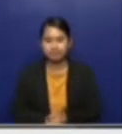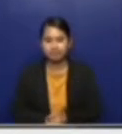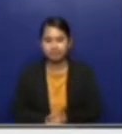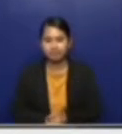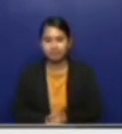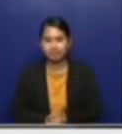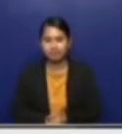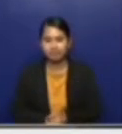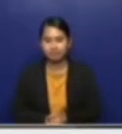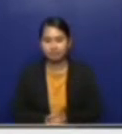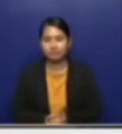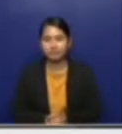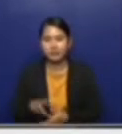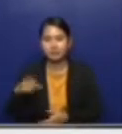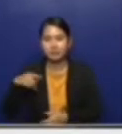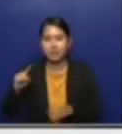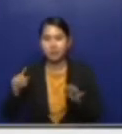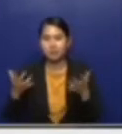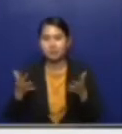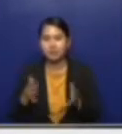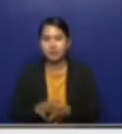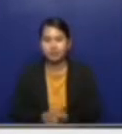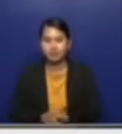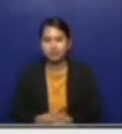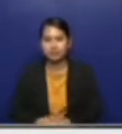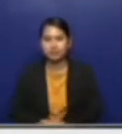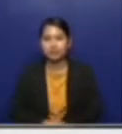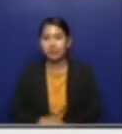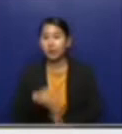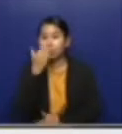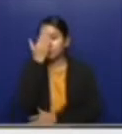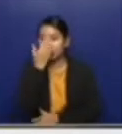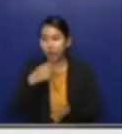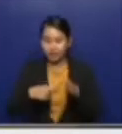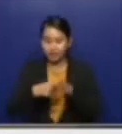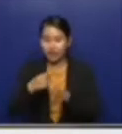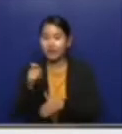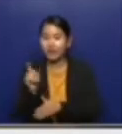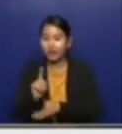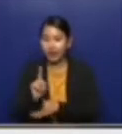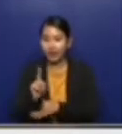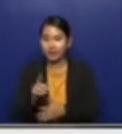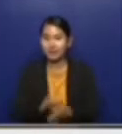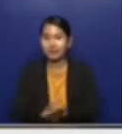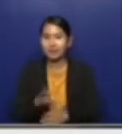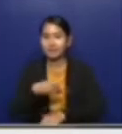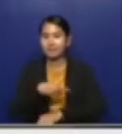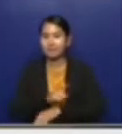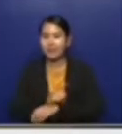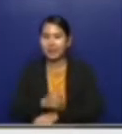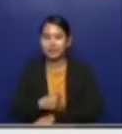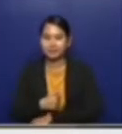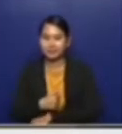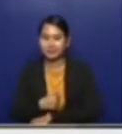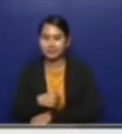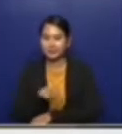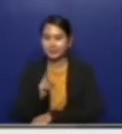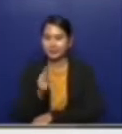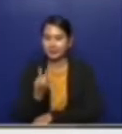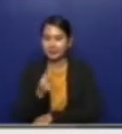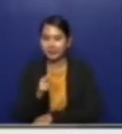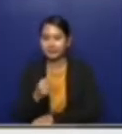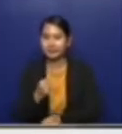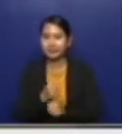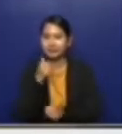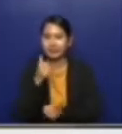มันเลยไม่มีประโยชน์เพราะว่าประธานเนี่ยบิดหน้าบิดหลังได้ผมยกตัวอย่างเช่นผม